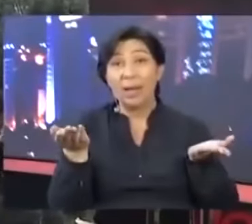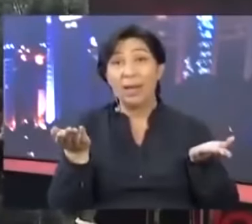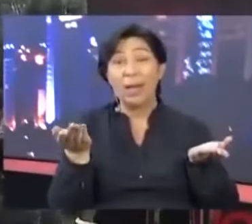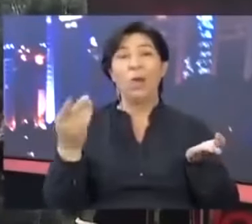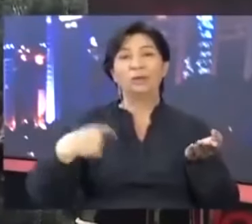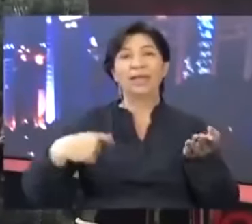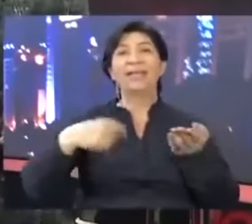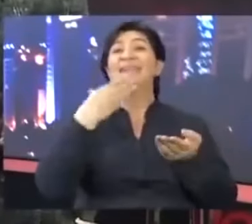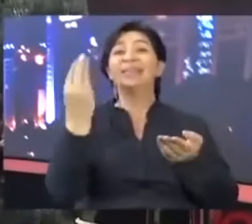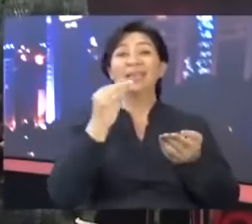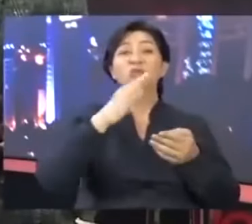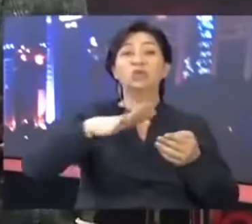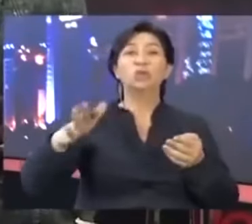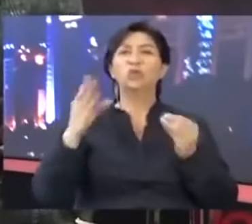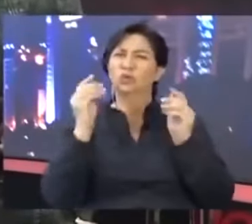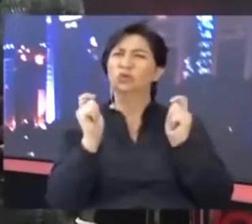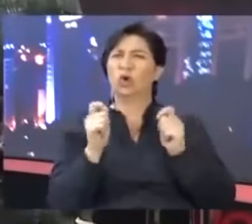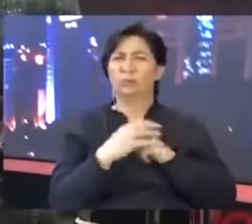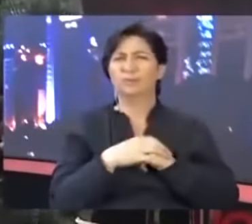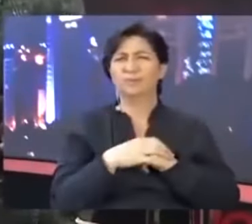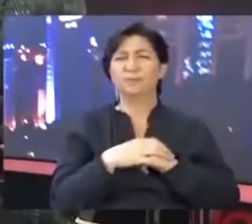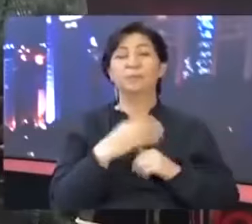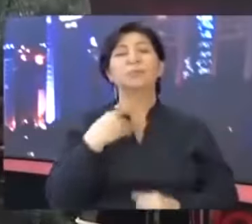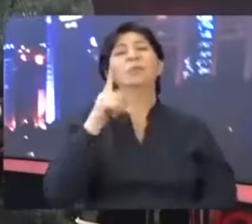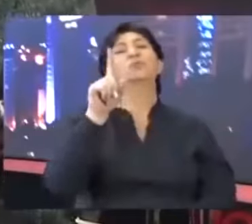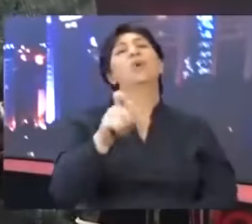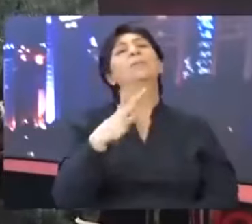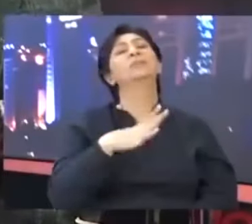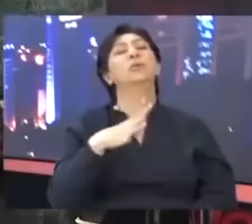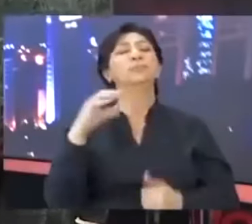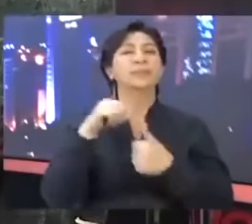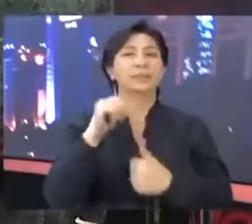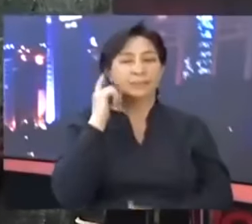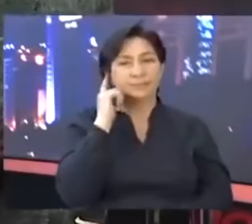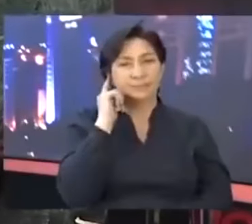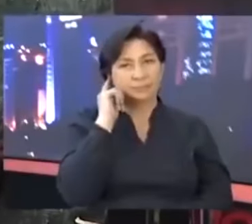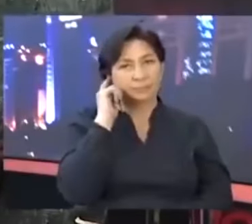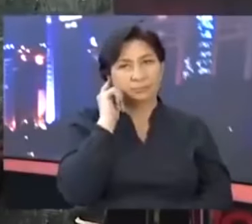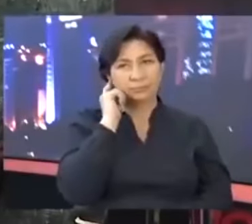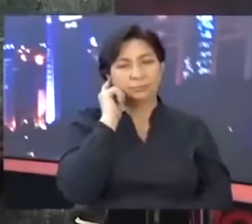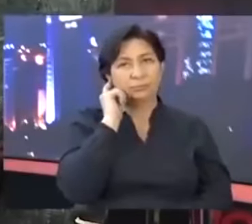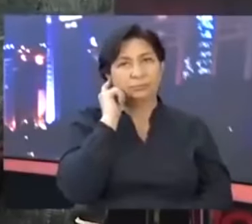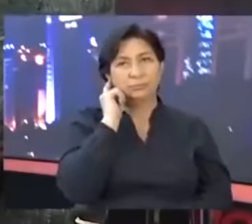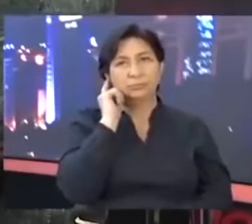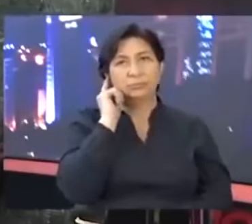özellikle gençler ve çocuklar açısından çok zor Şimdi burada şunu sormak istiyorum Tekrar Yani bunu diyelim ki